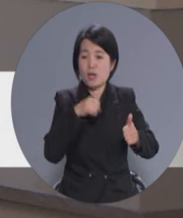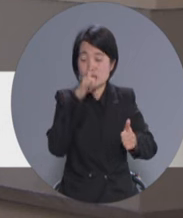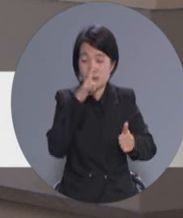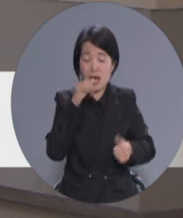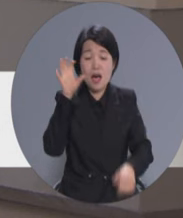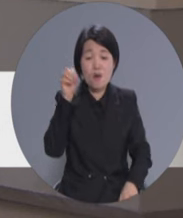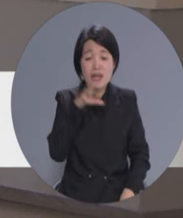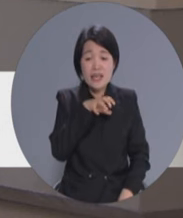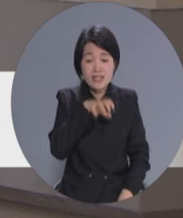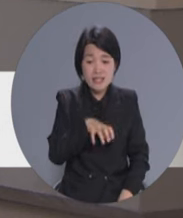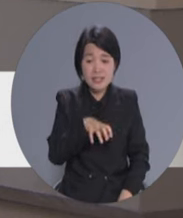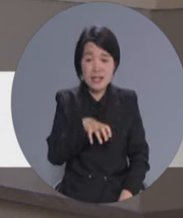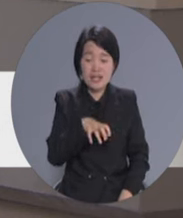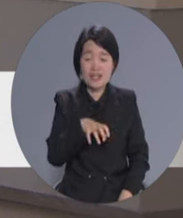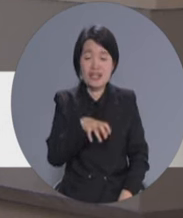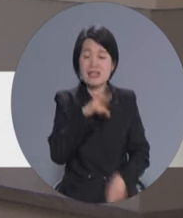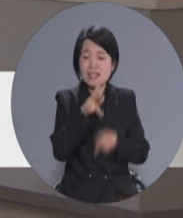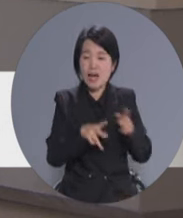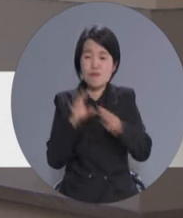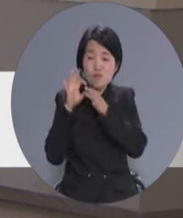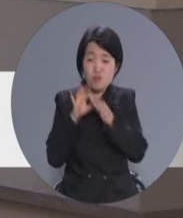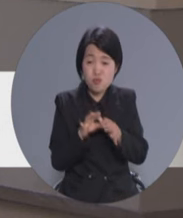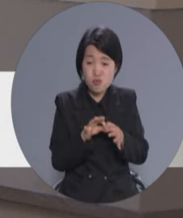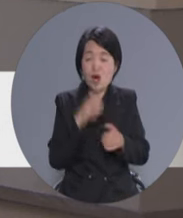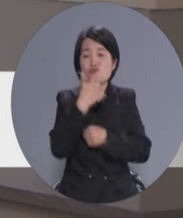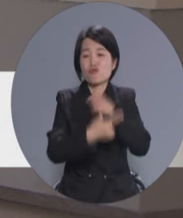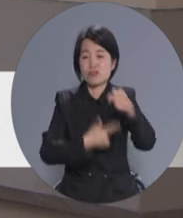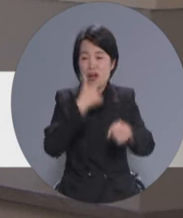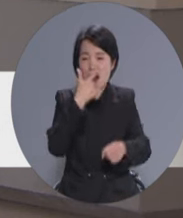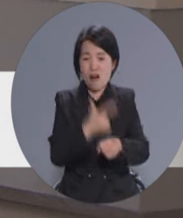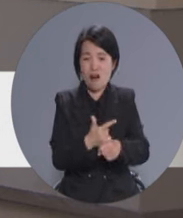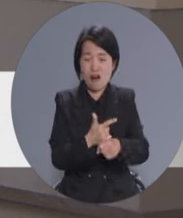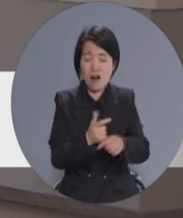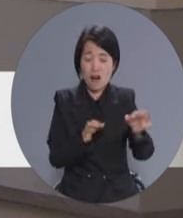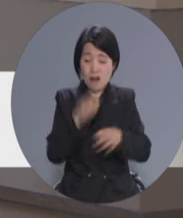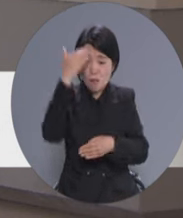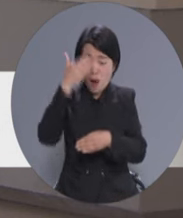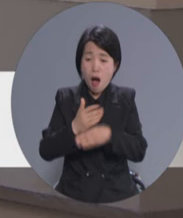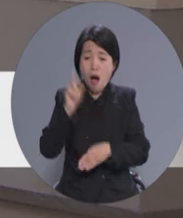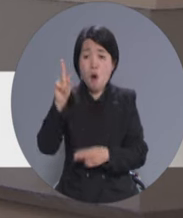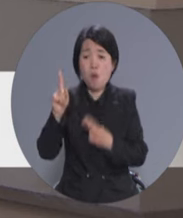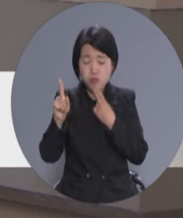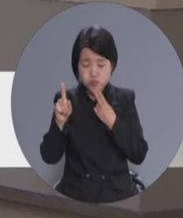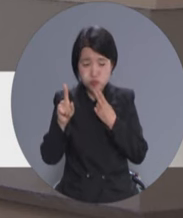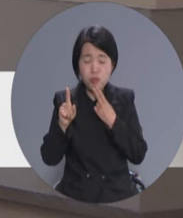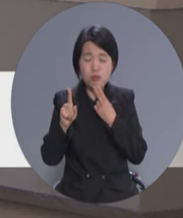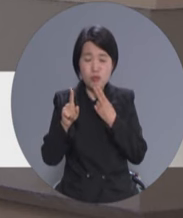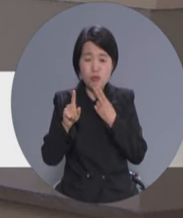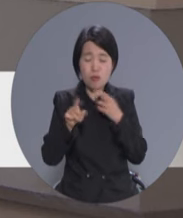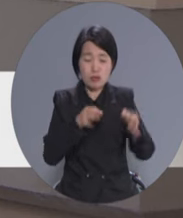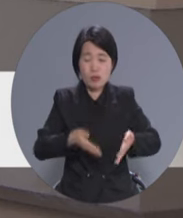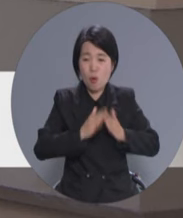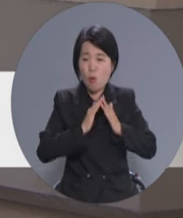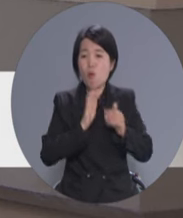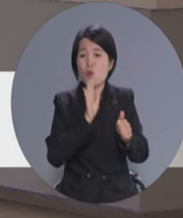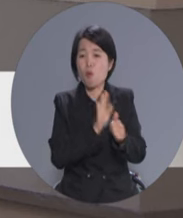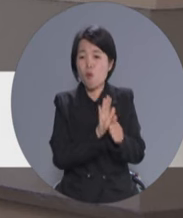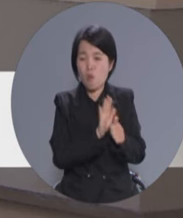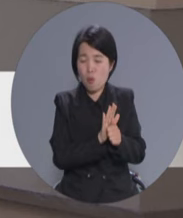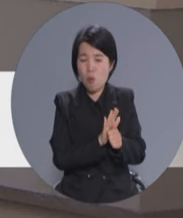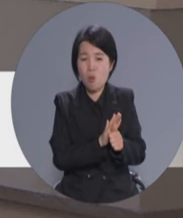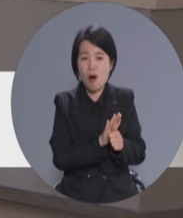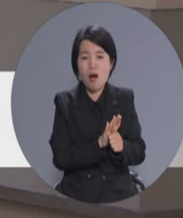6년째 이어가고 있는 사업인데요 폐업한 곳이 단 한 곳도 없어 청년 창업 지원의 긍정적인 사례로 주목받고